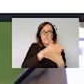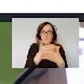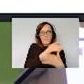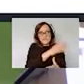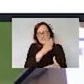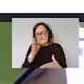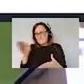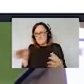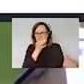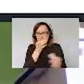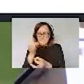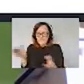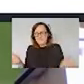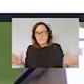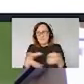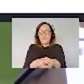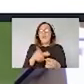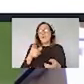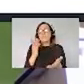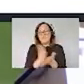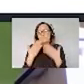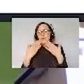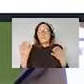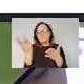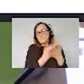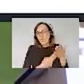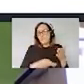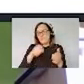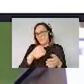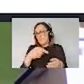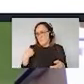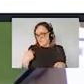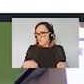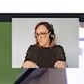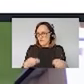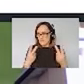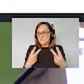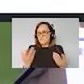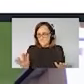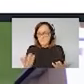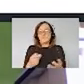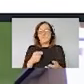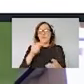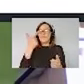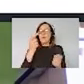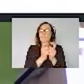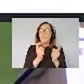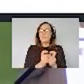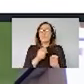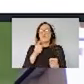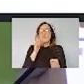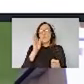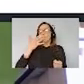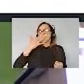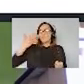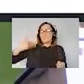się odnaleźć. No i Państwo już przeczytali w międzyczasie, jak będzie wyglądał oczywiście nasz webinar. Te dwa pierwsze punkty będą takie